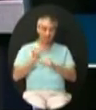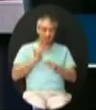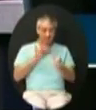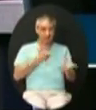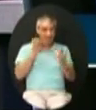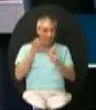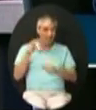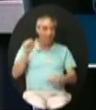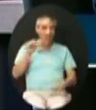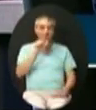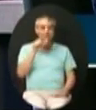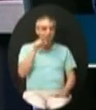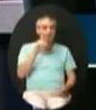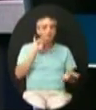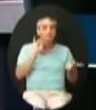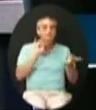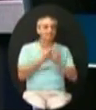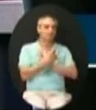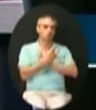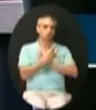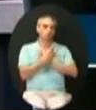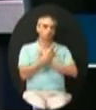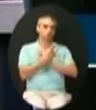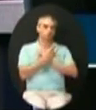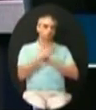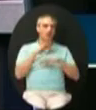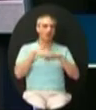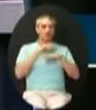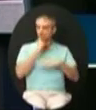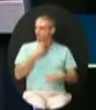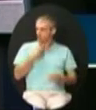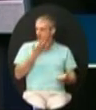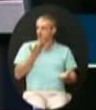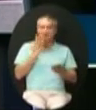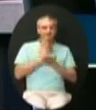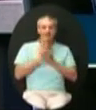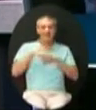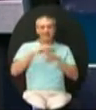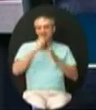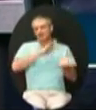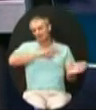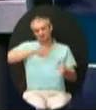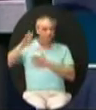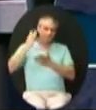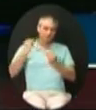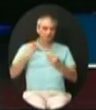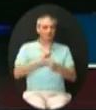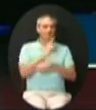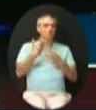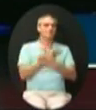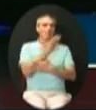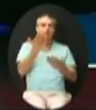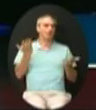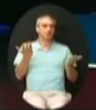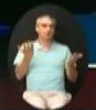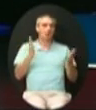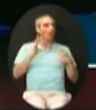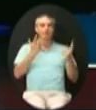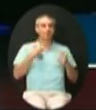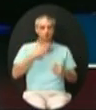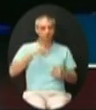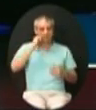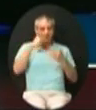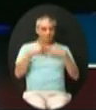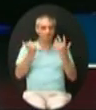עזריה היא בניגוד לאתיקה. אבל אתה לא עונה על השאלה, נגמר האתיקה, אנחנו בעידן לא, אחר. לא, אז אני למה הציבור רוצה רגיל?